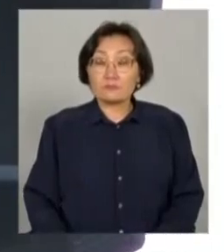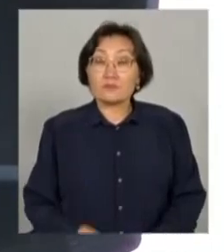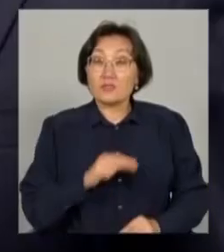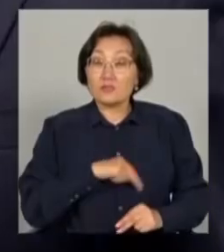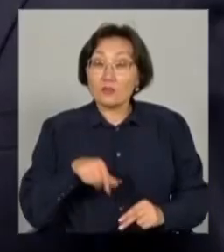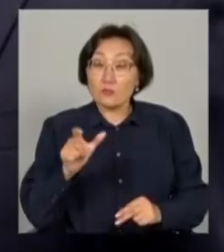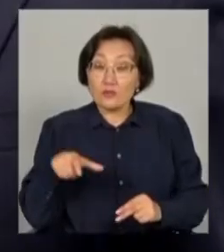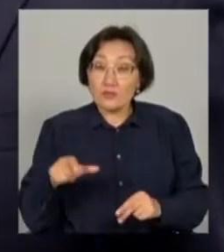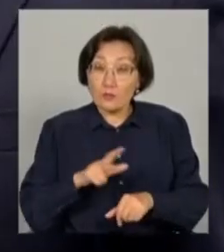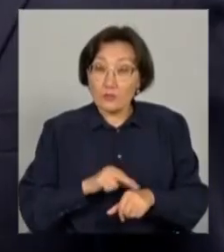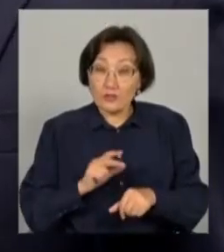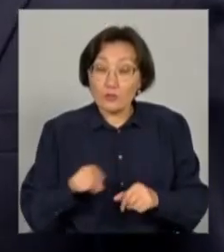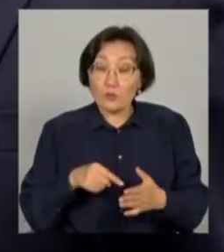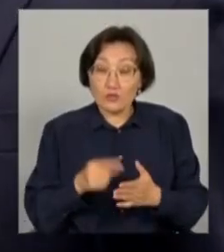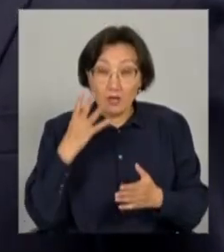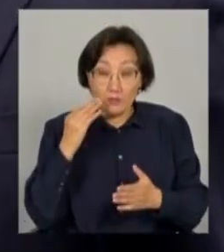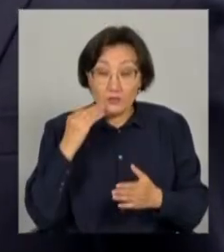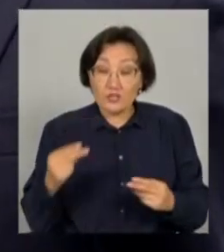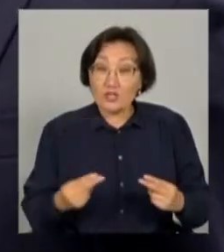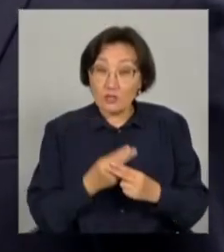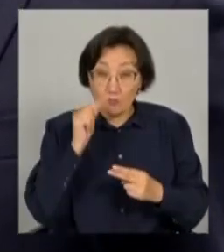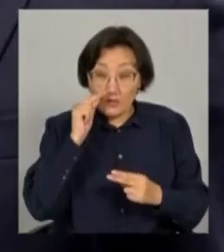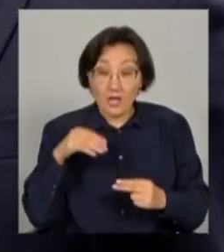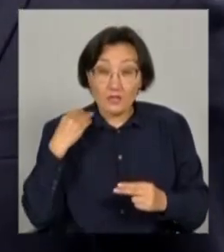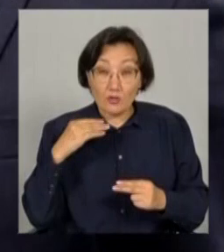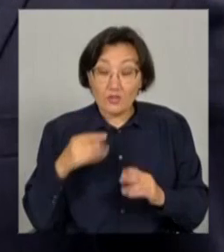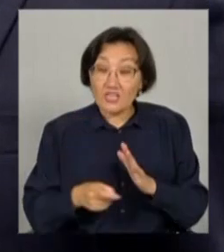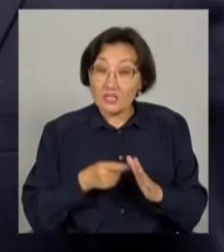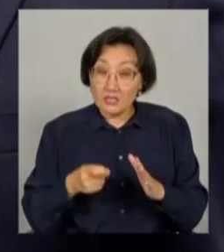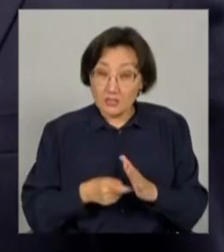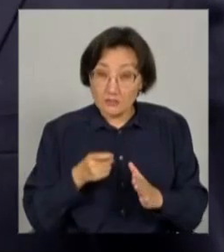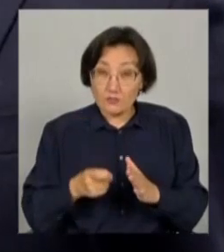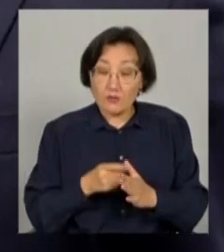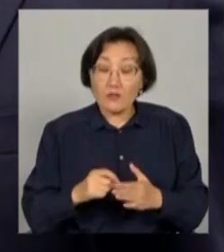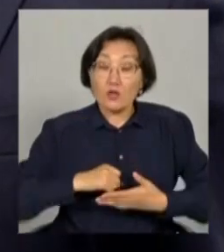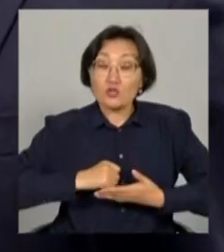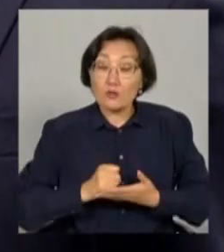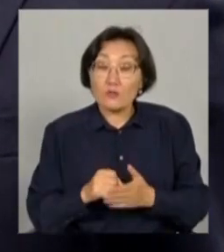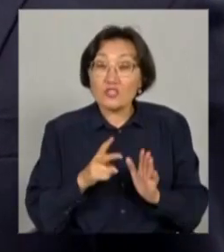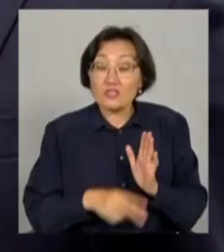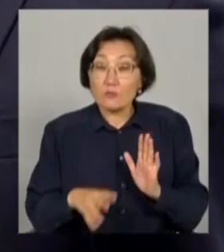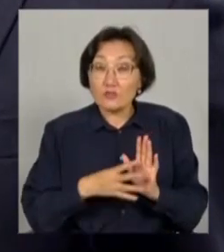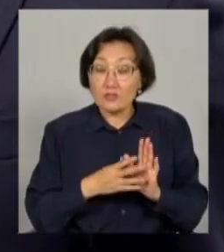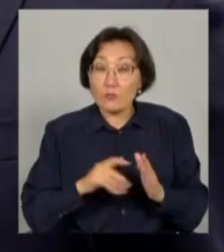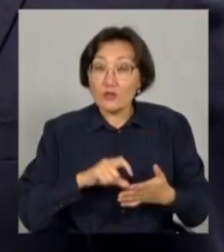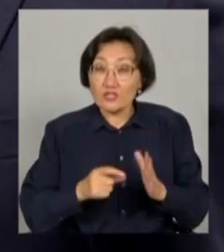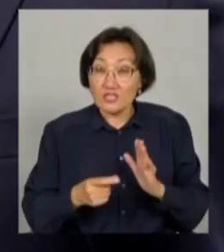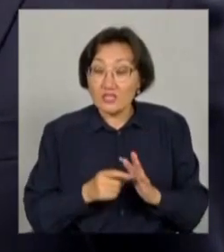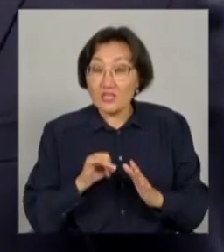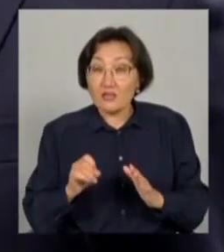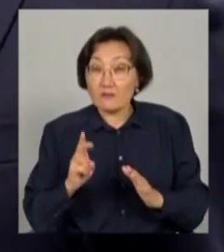Сотрудниками полиции в городах Астана, Алматы, Шымкент, Ахтубе и Караганда установлено 79 офисов и